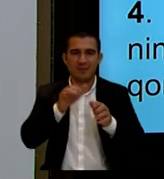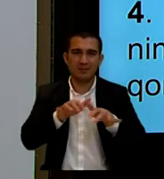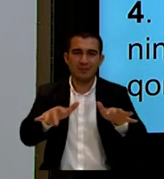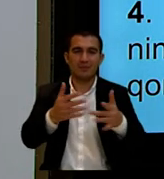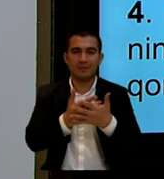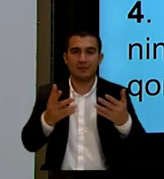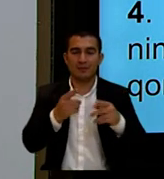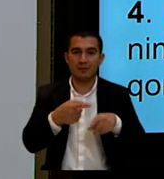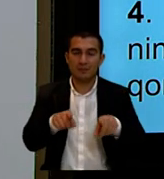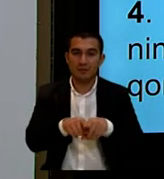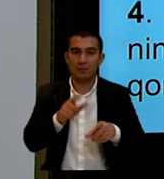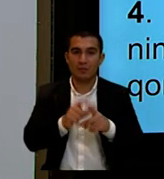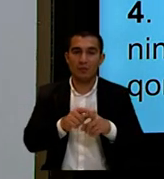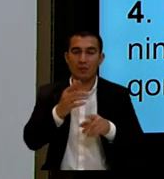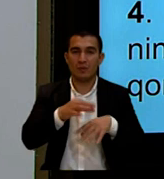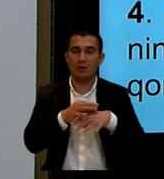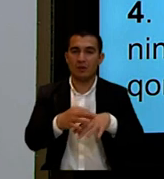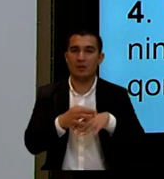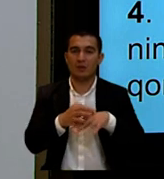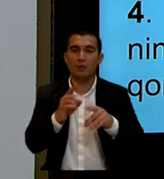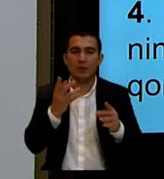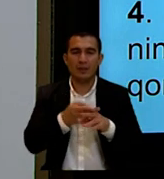nuqtalar o'rniga so'z toping tashiydi.